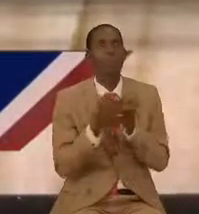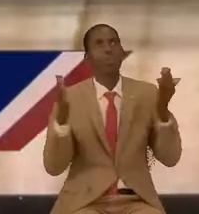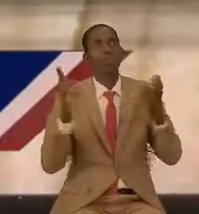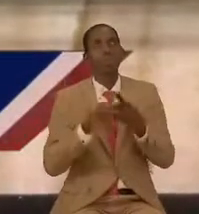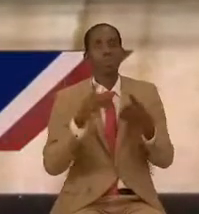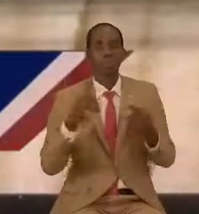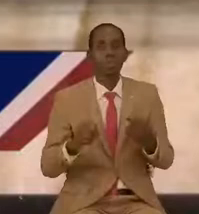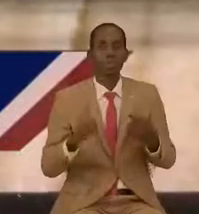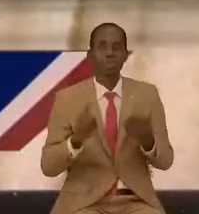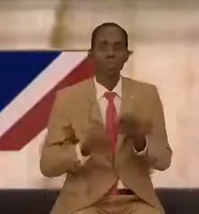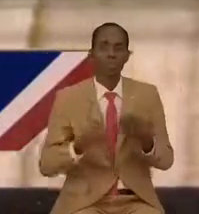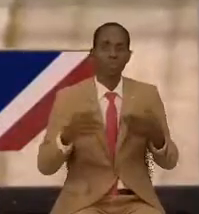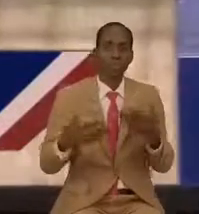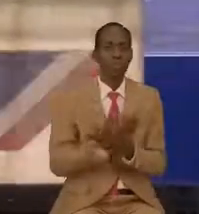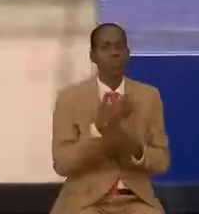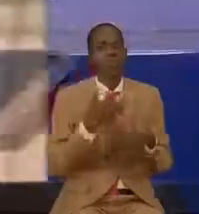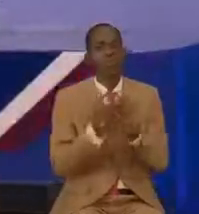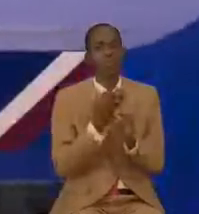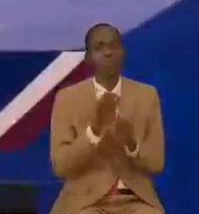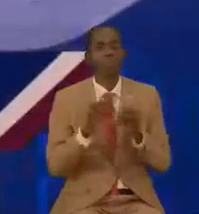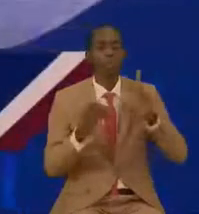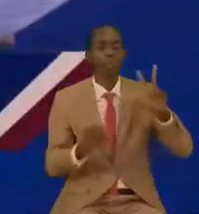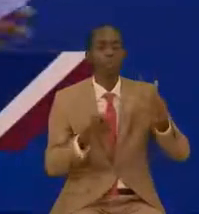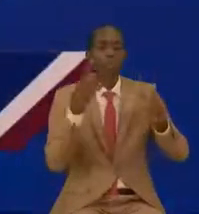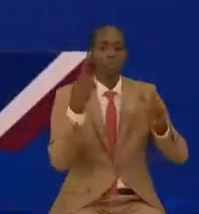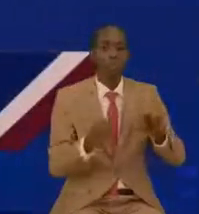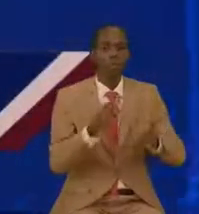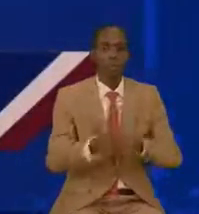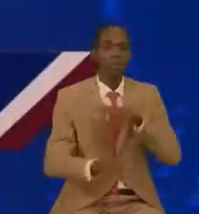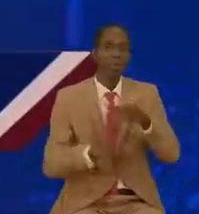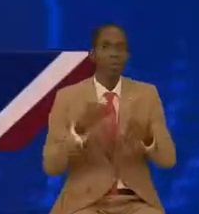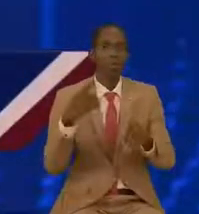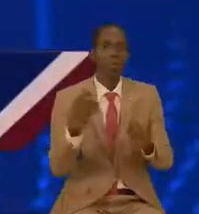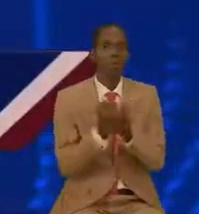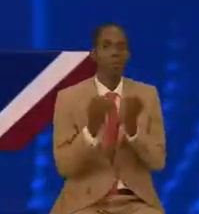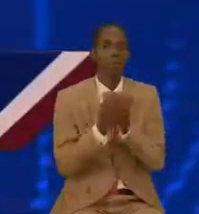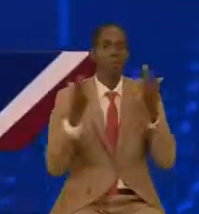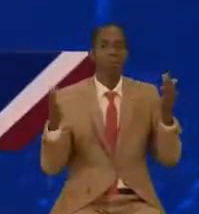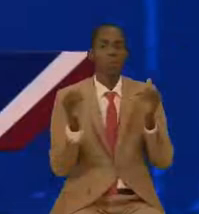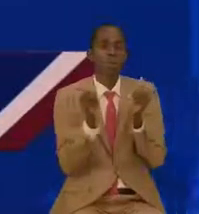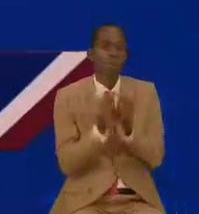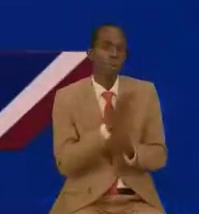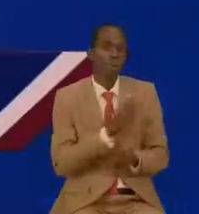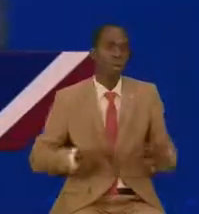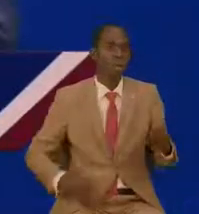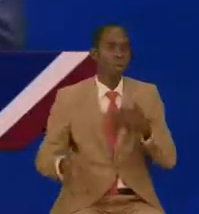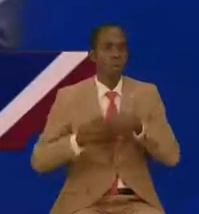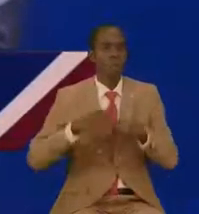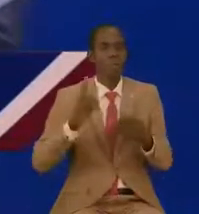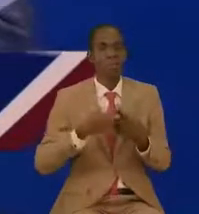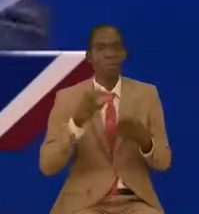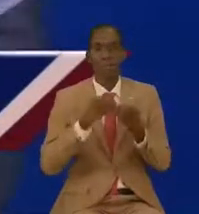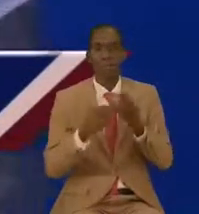nouvelles créatures. Trois, la marche du crucifié avec Christ. Voyons la première partie